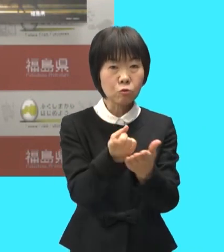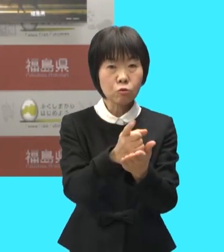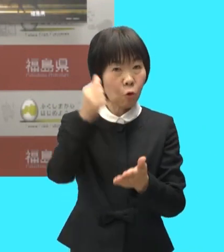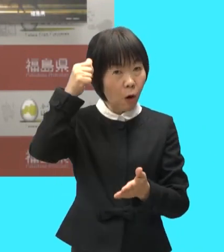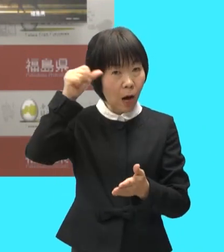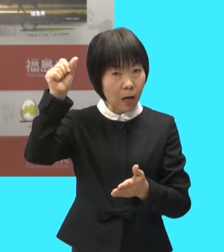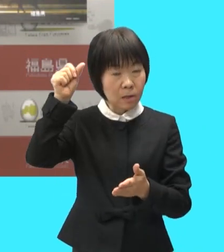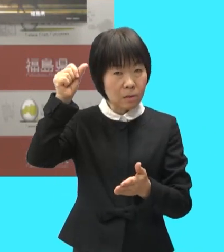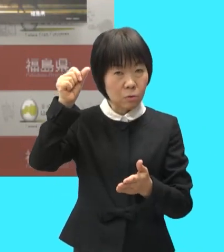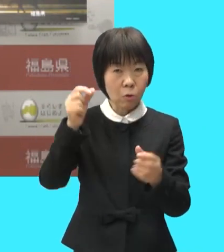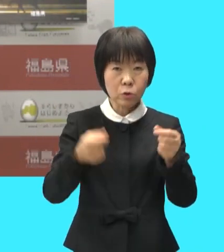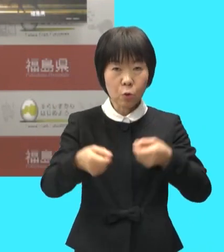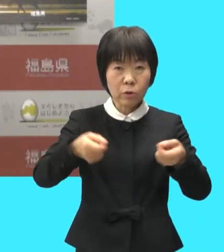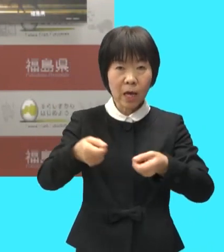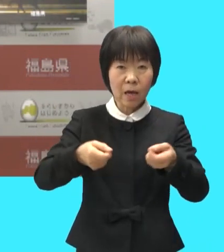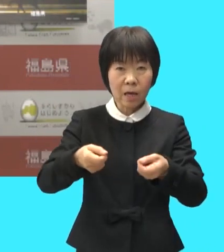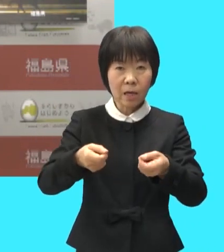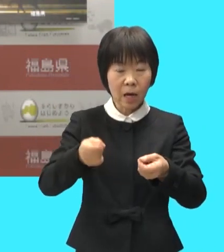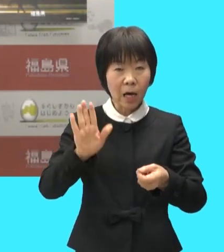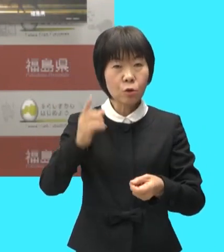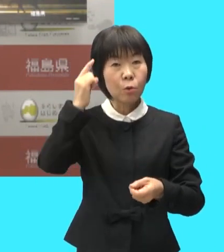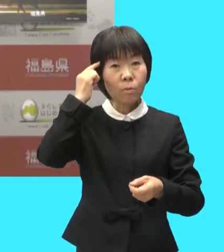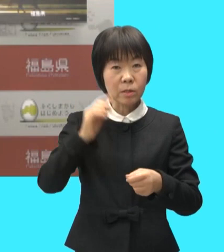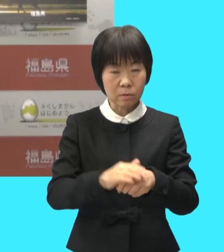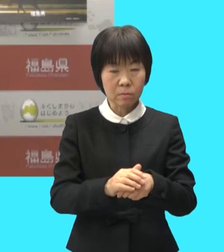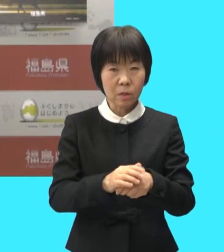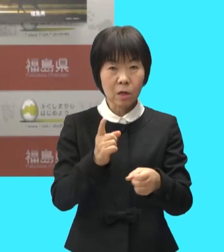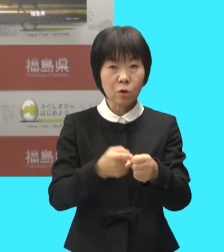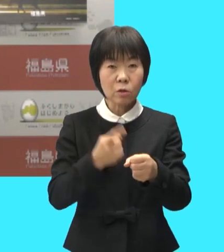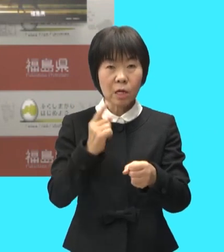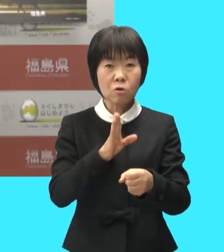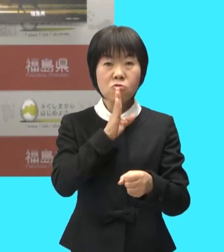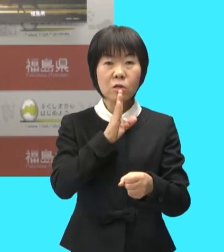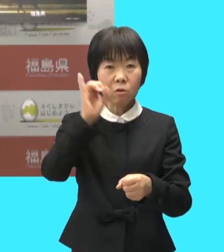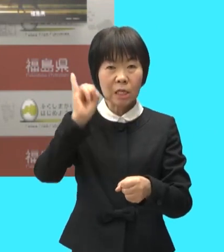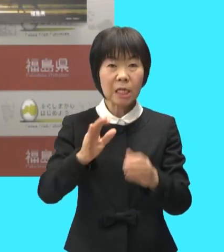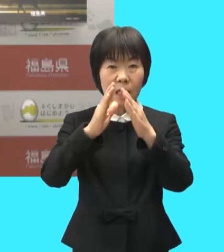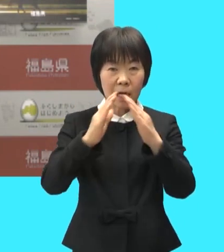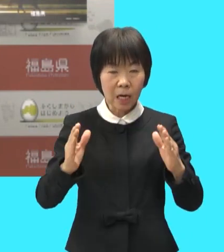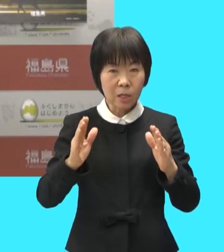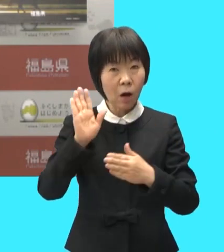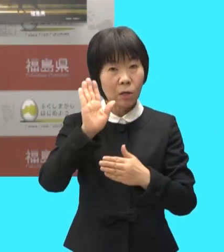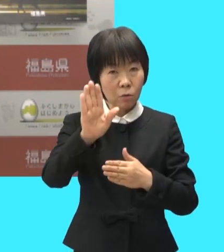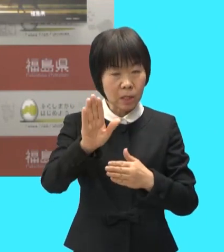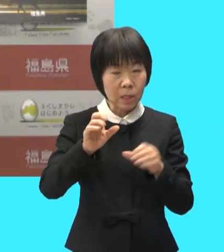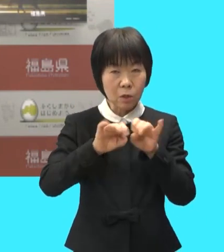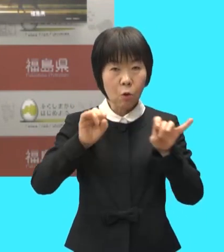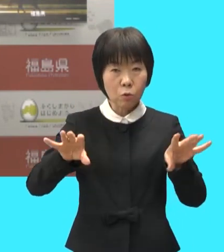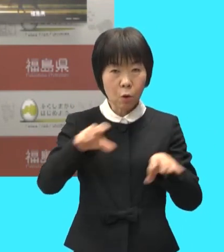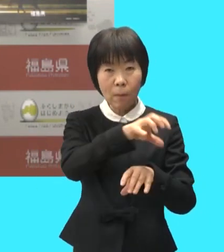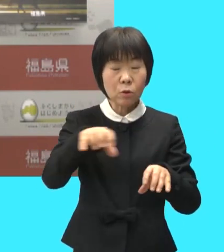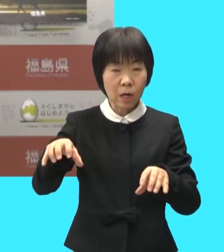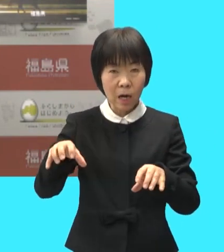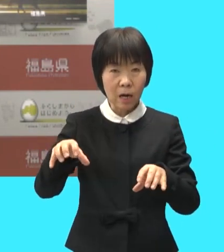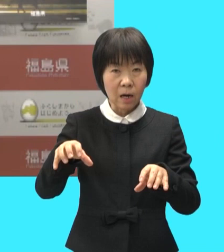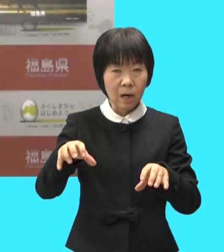調整を進めていくことになると思いますが、昨年 の、 その実行委員会の後に各報道機関でですね、その福島のスタート、全